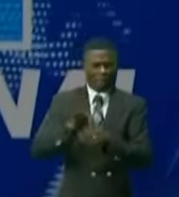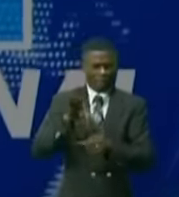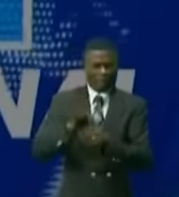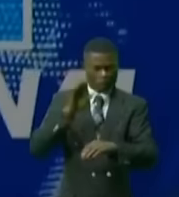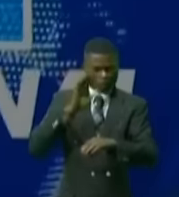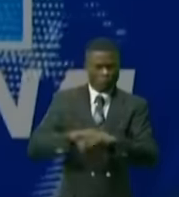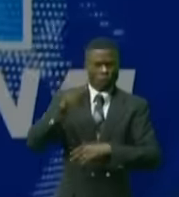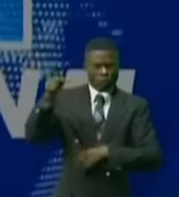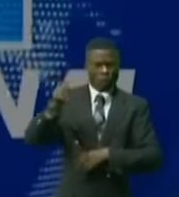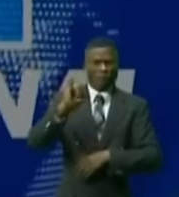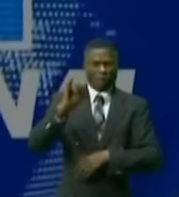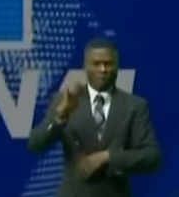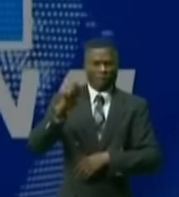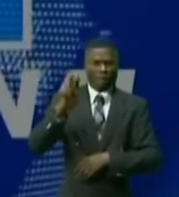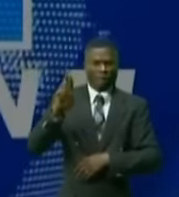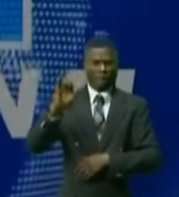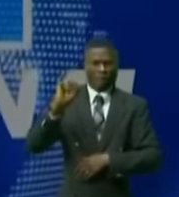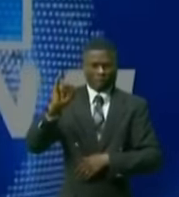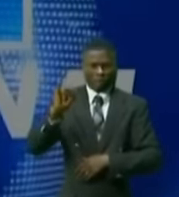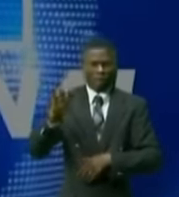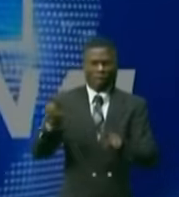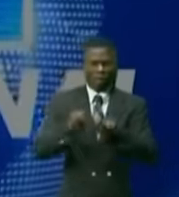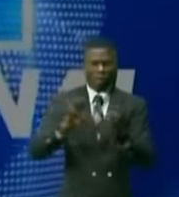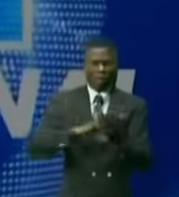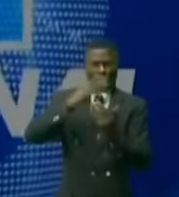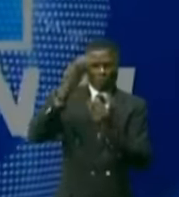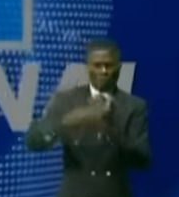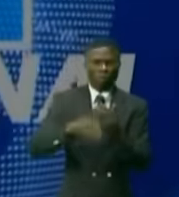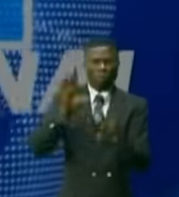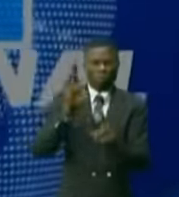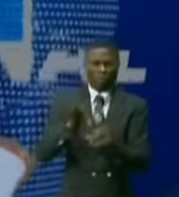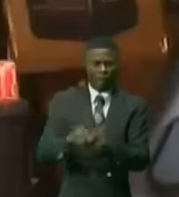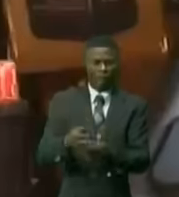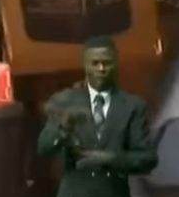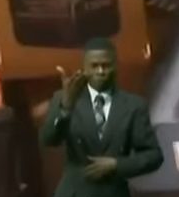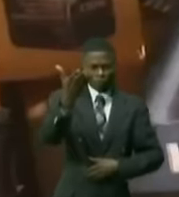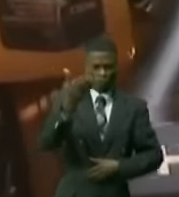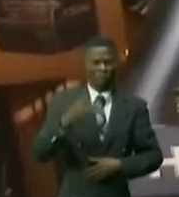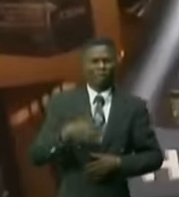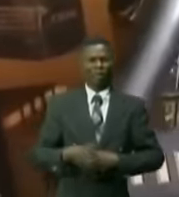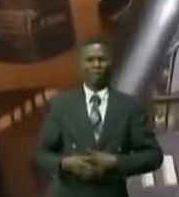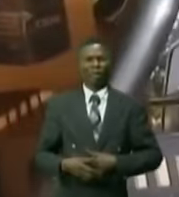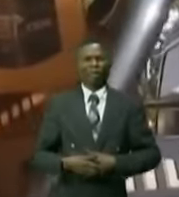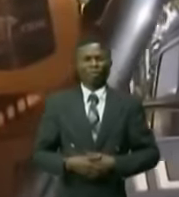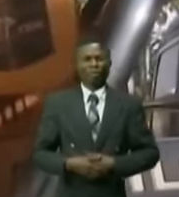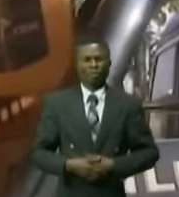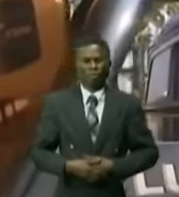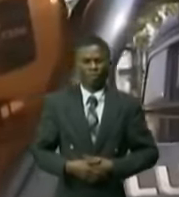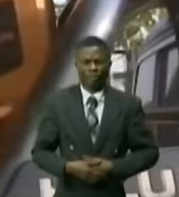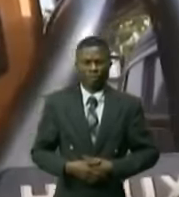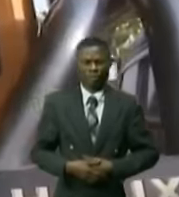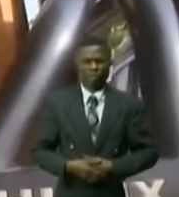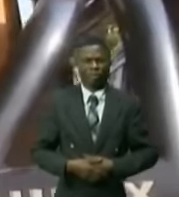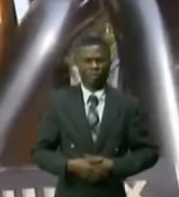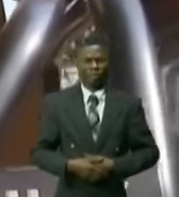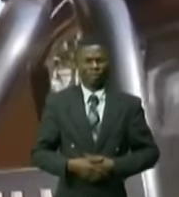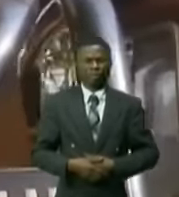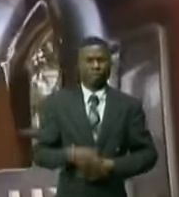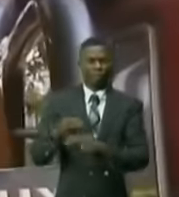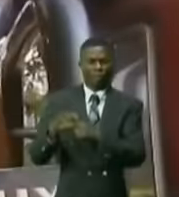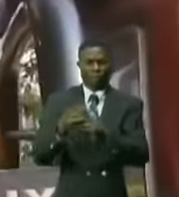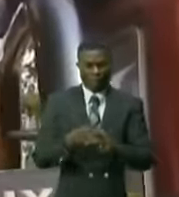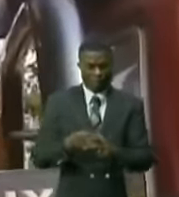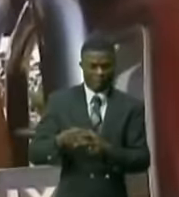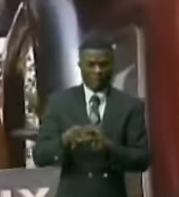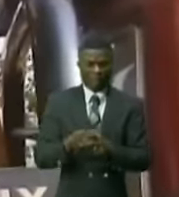du pays, ce conformément au calendrier électoral. Regardez. Dans moins de 24 heures, les Congolais iront